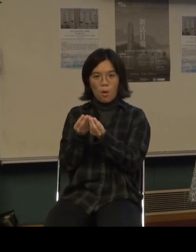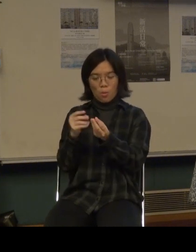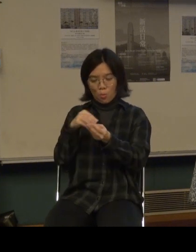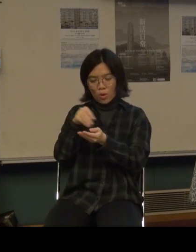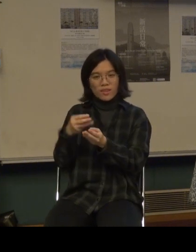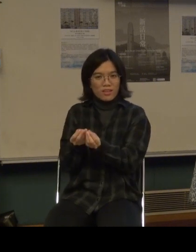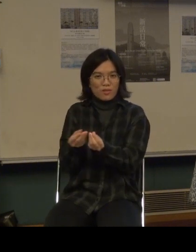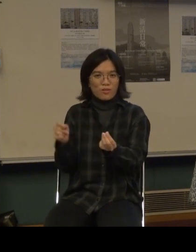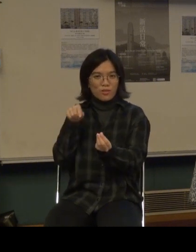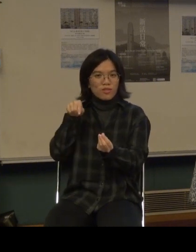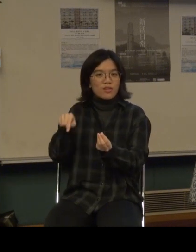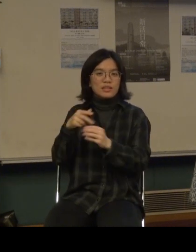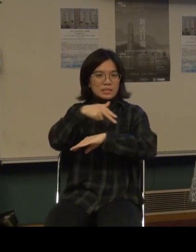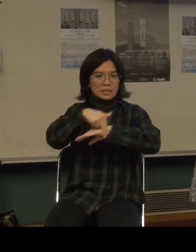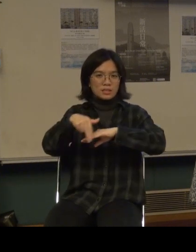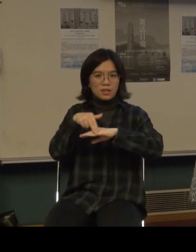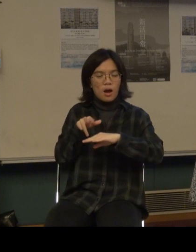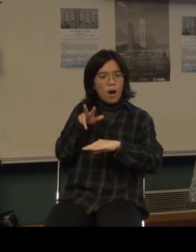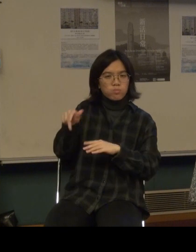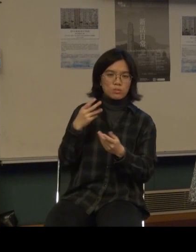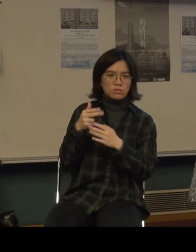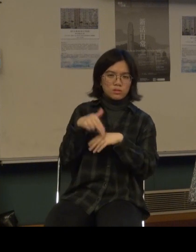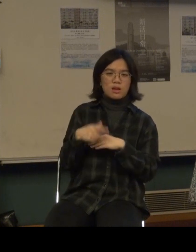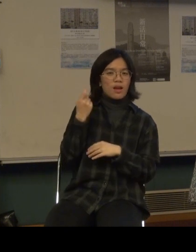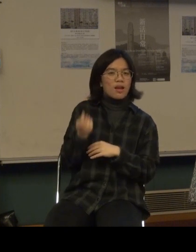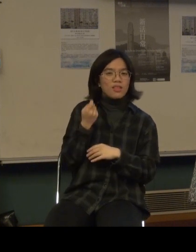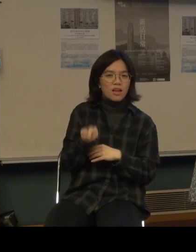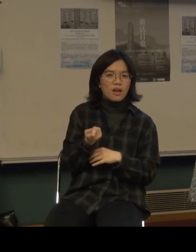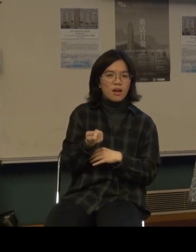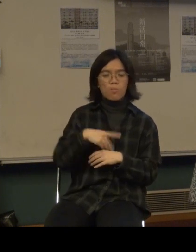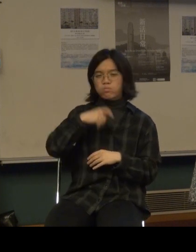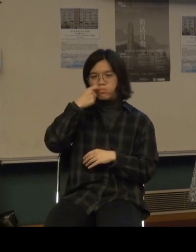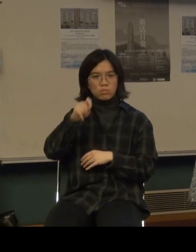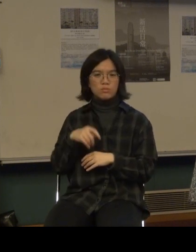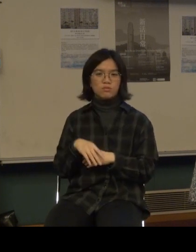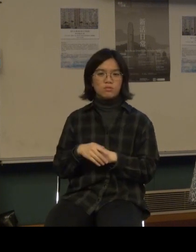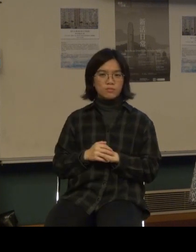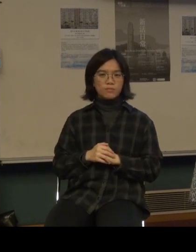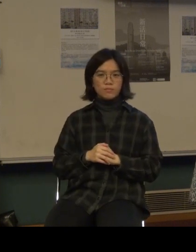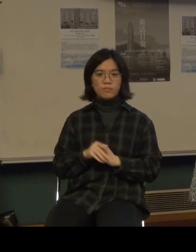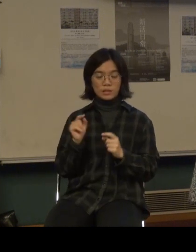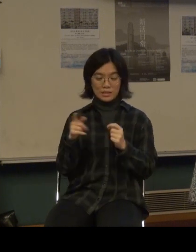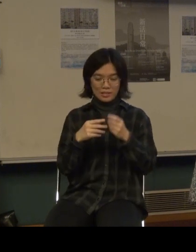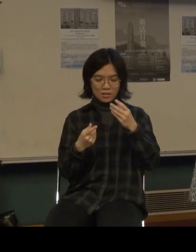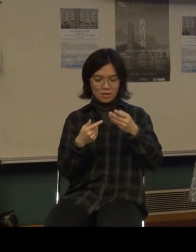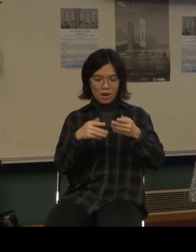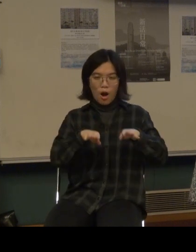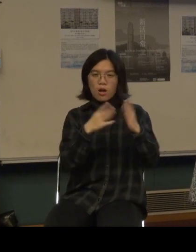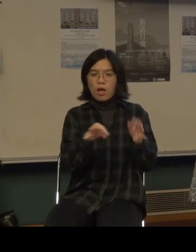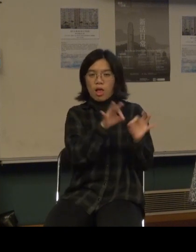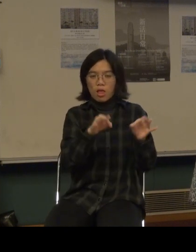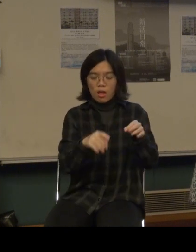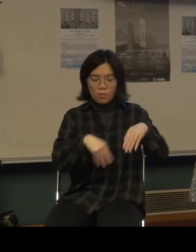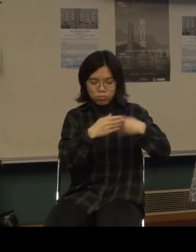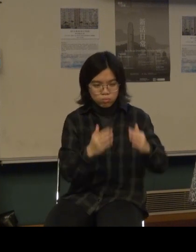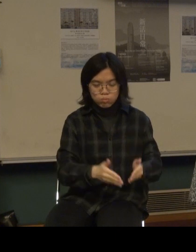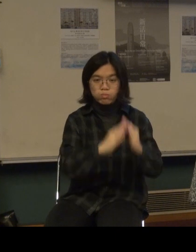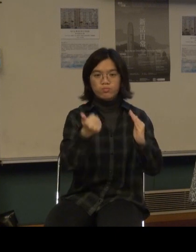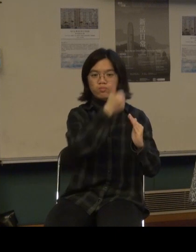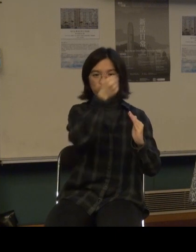咧係好簡單嘅嚇，簡單方便快捷，好快咧就可以起到一個咁樣嘅建築物